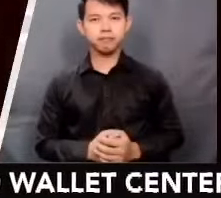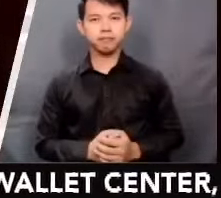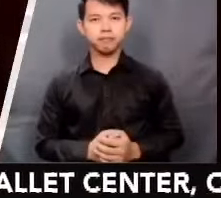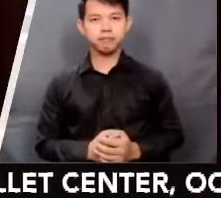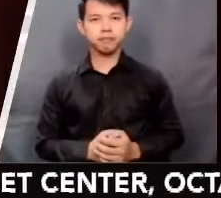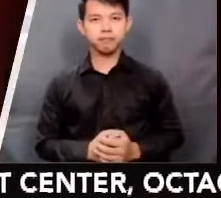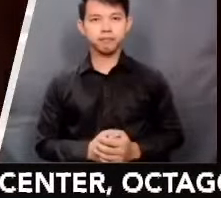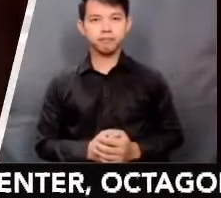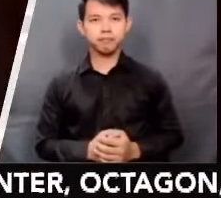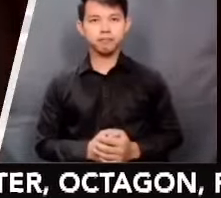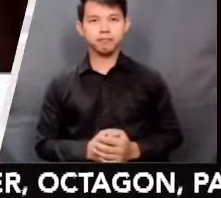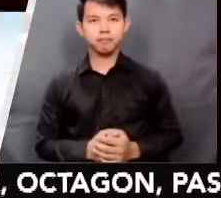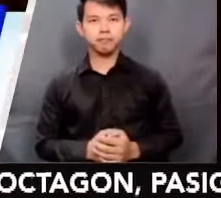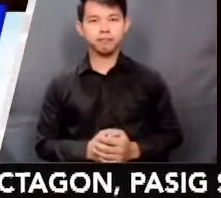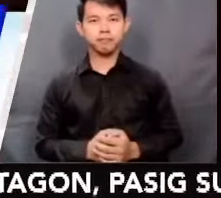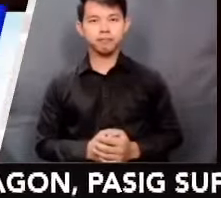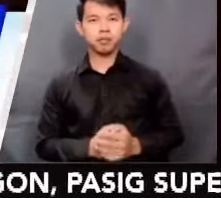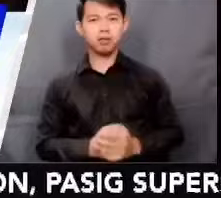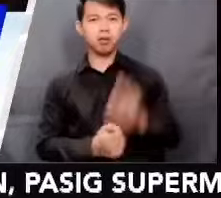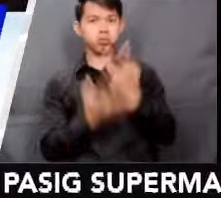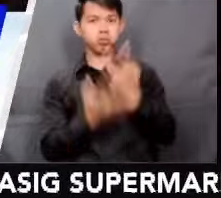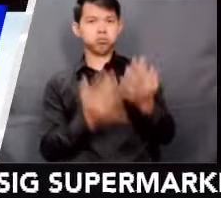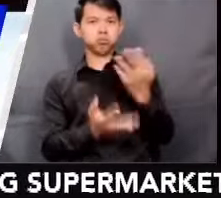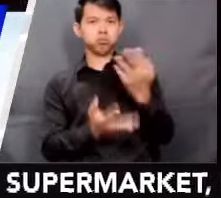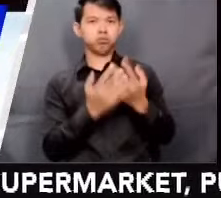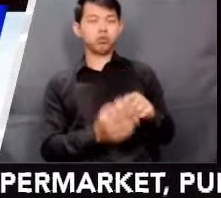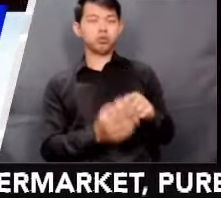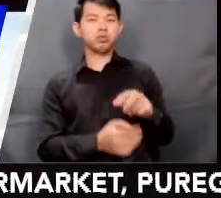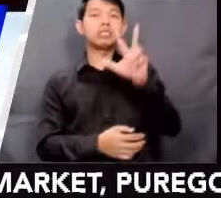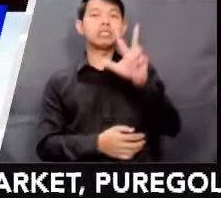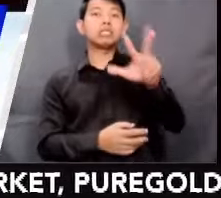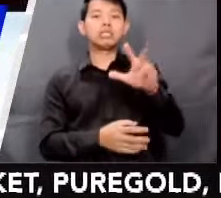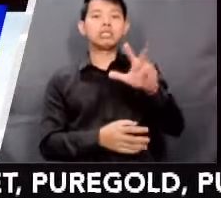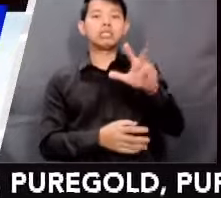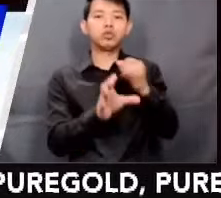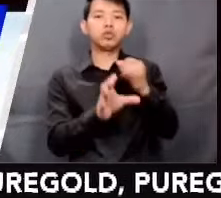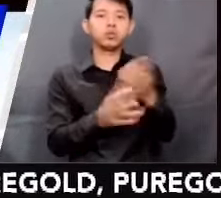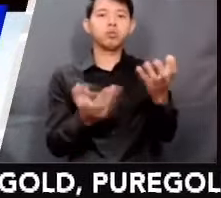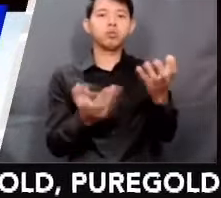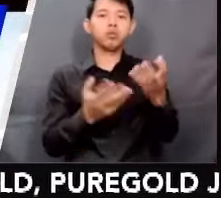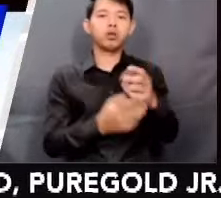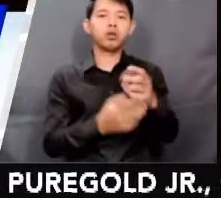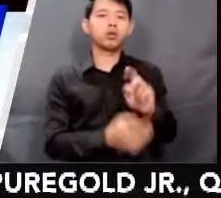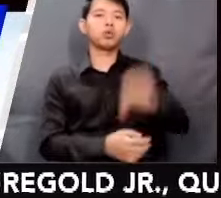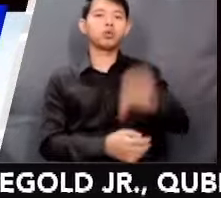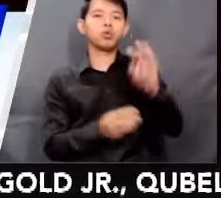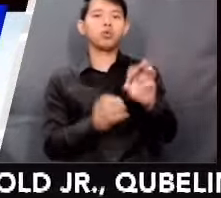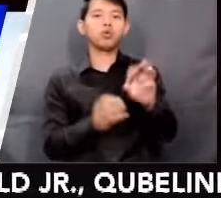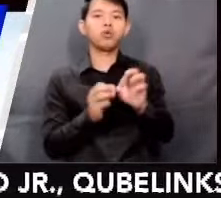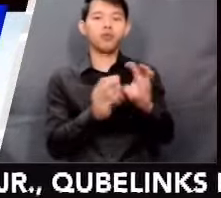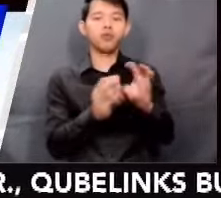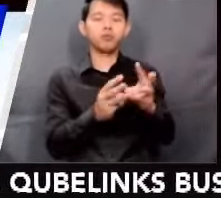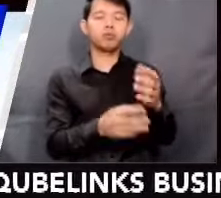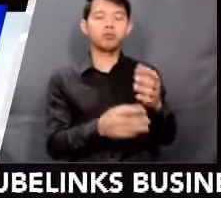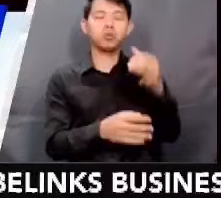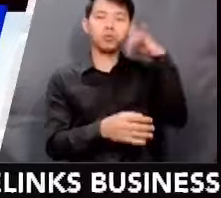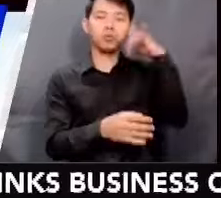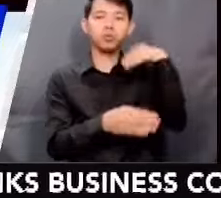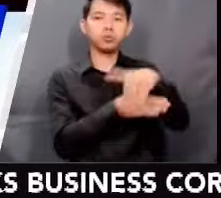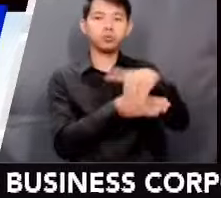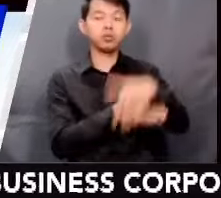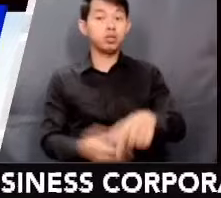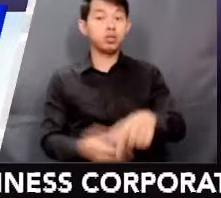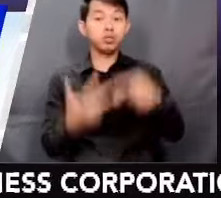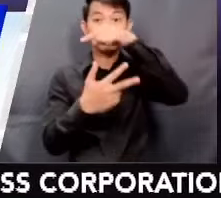Nilamon ng apoy ang tatlong pampasaherong jeep sa barangay North Fairview sa Quezon City kagabi. Ang mga jeep nakaparada noon sa isang